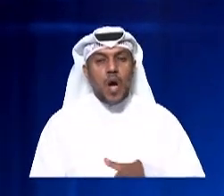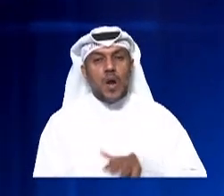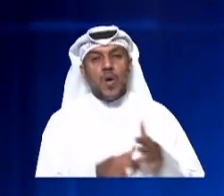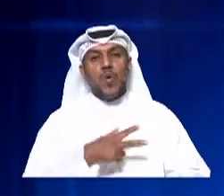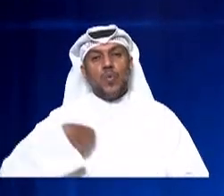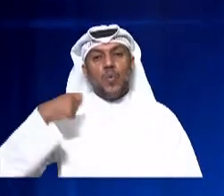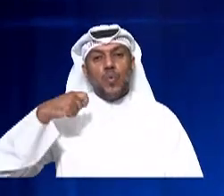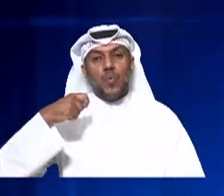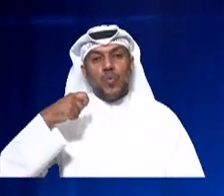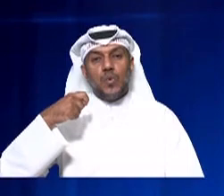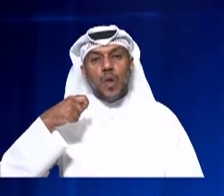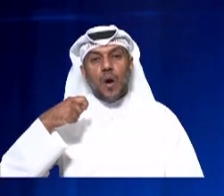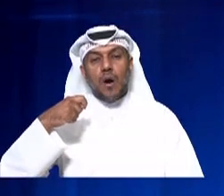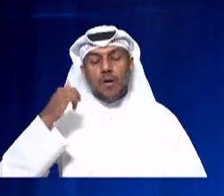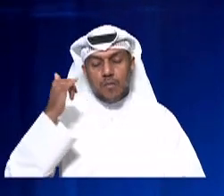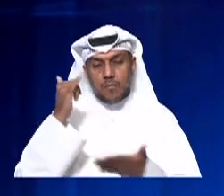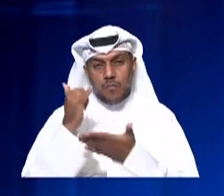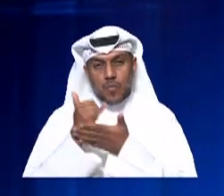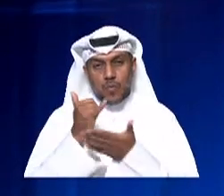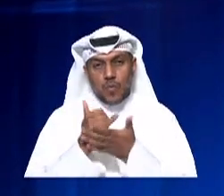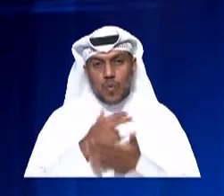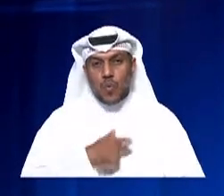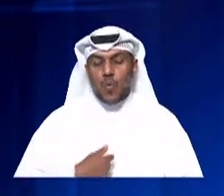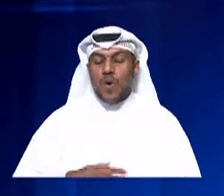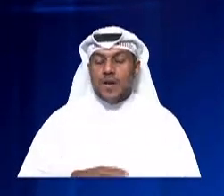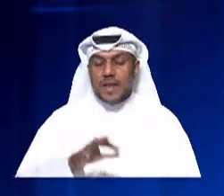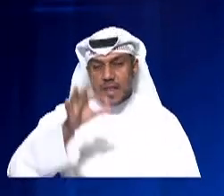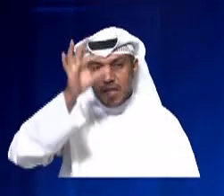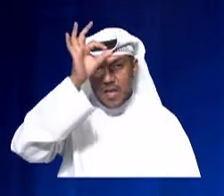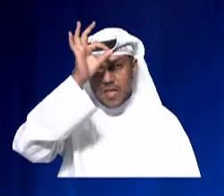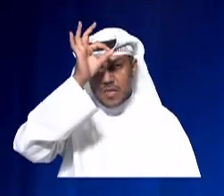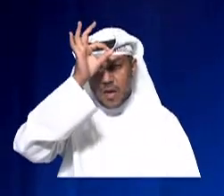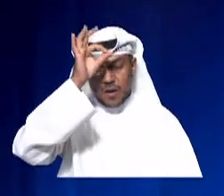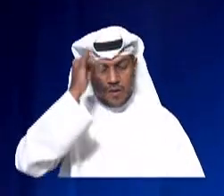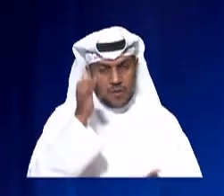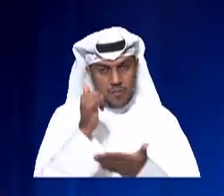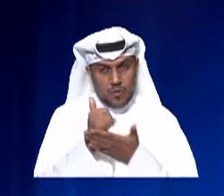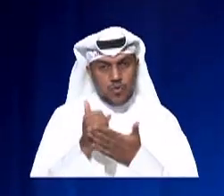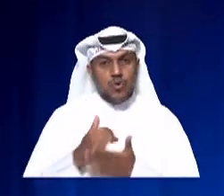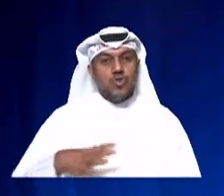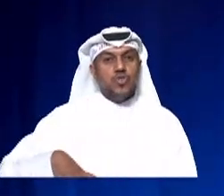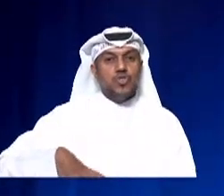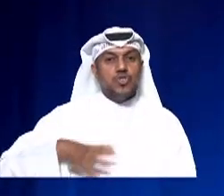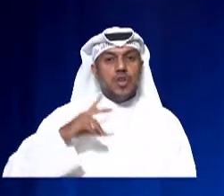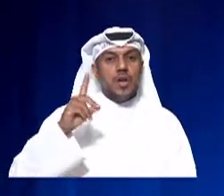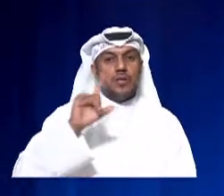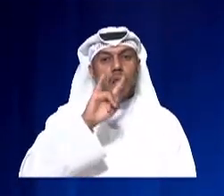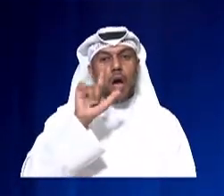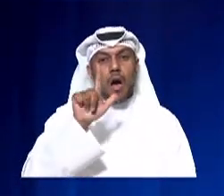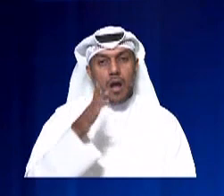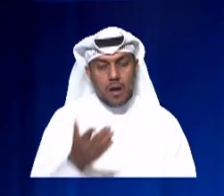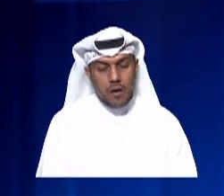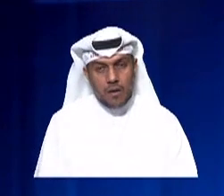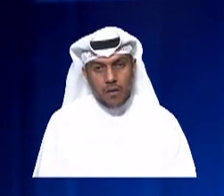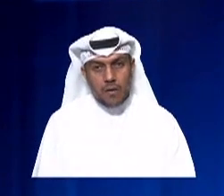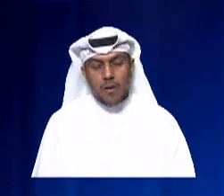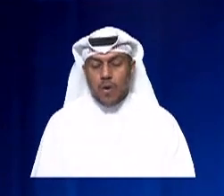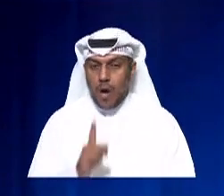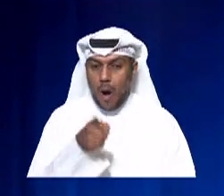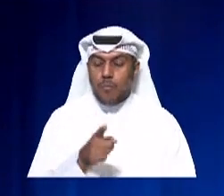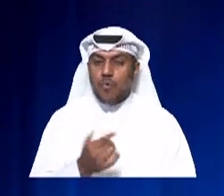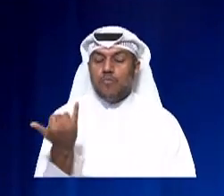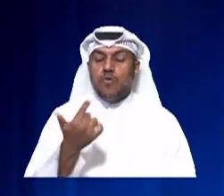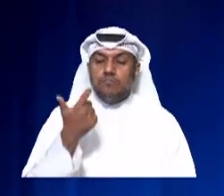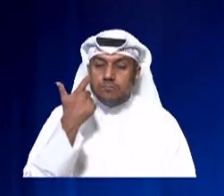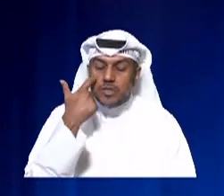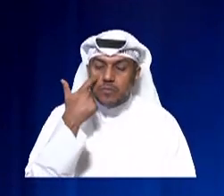الوزراء بالإنابة ووزير الدفاع ووزير الداخلية بالوكالة الشيخ طلال خالد الأحمد الصباح، وبإشراف